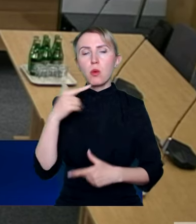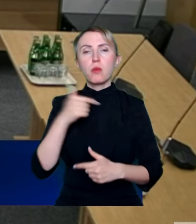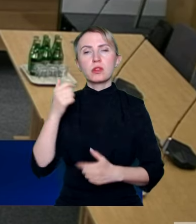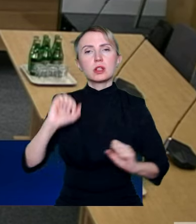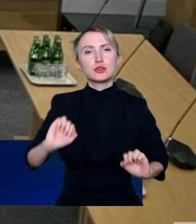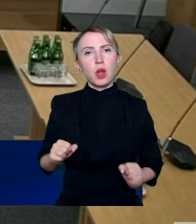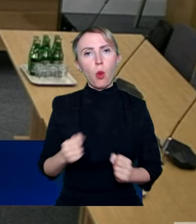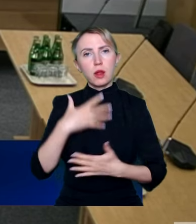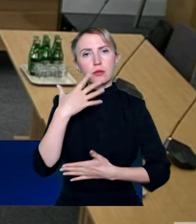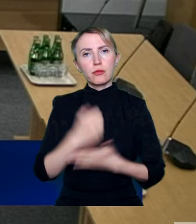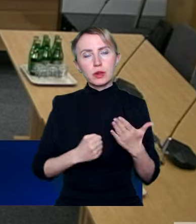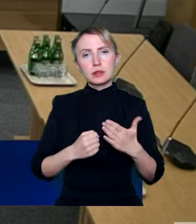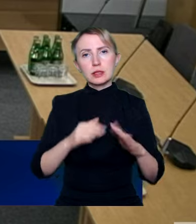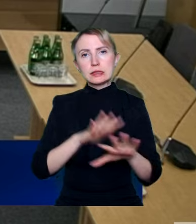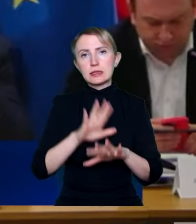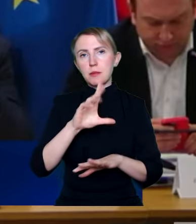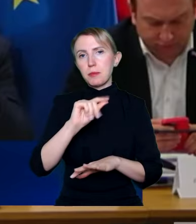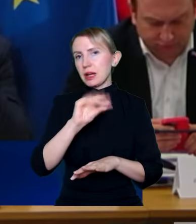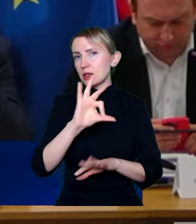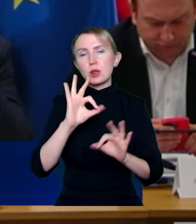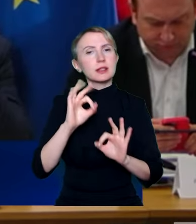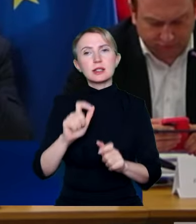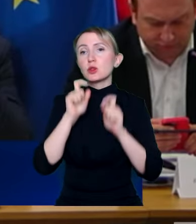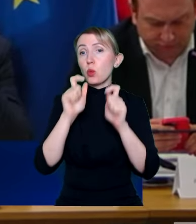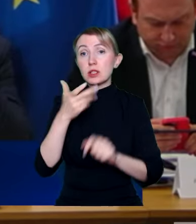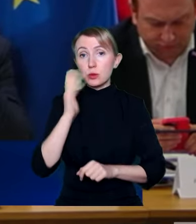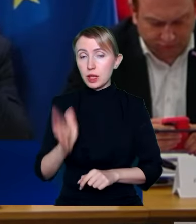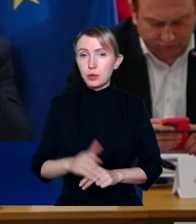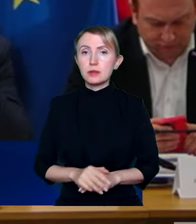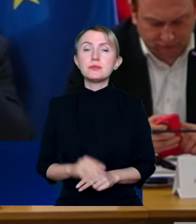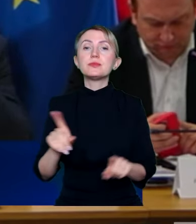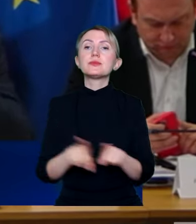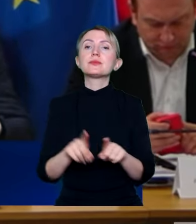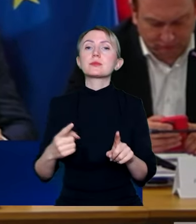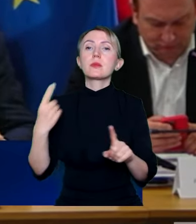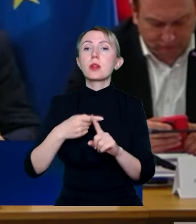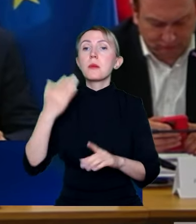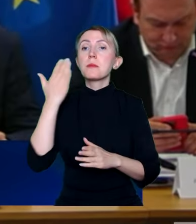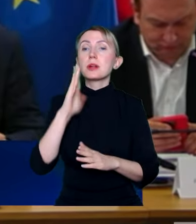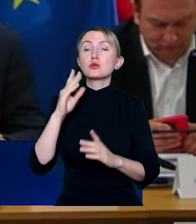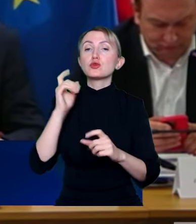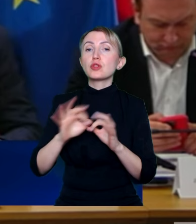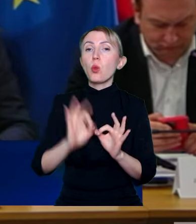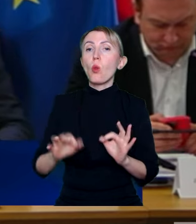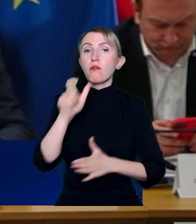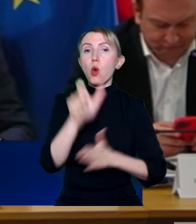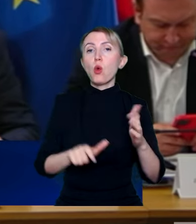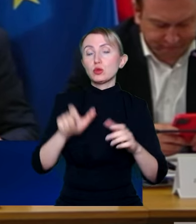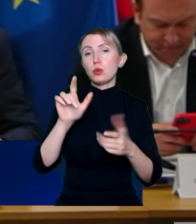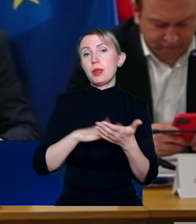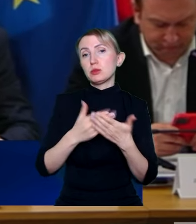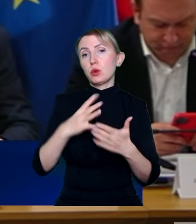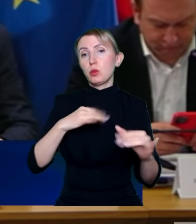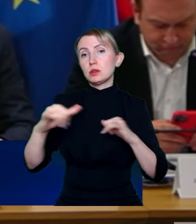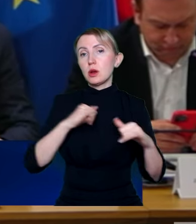z wykorzystaniem systemu Pegasus, ale na razie nie będę zgłaszał tych kandydatur, plus bardzo szczegółowe zestawienie osób, które na przykład zarządzały